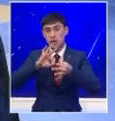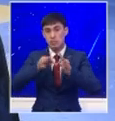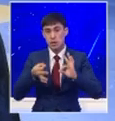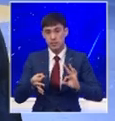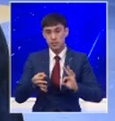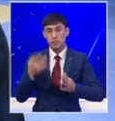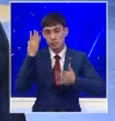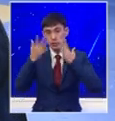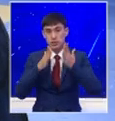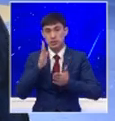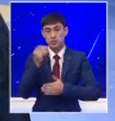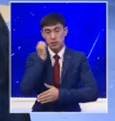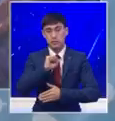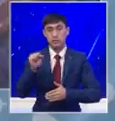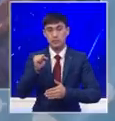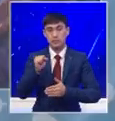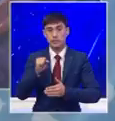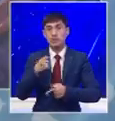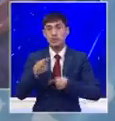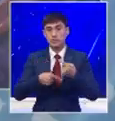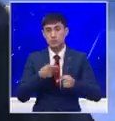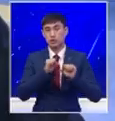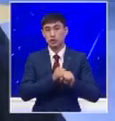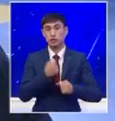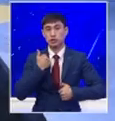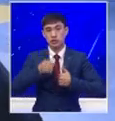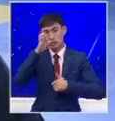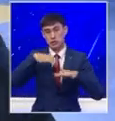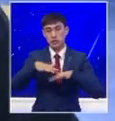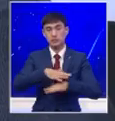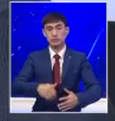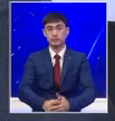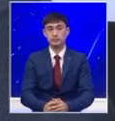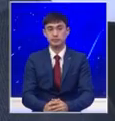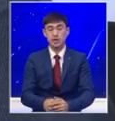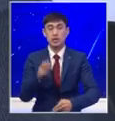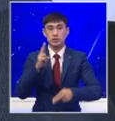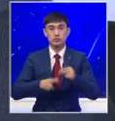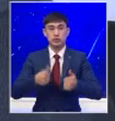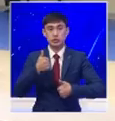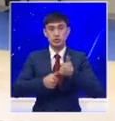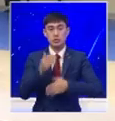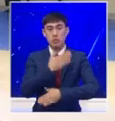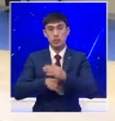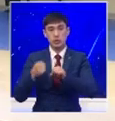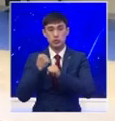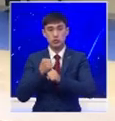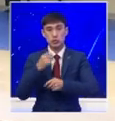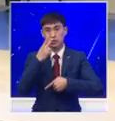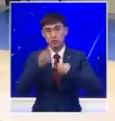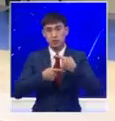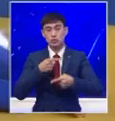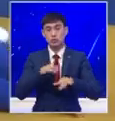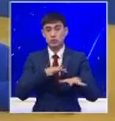Моя мечта – это стать ее победителем, тем самым защитить честь страны. В завершение чемпионата по парадзюдо состоится